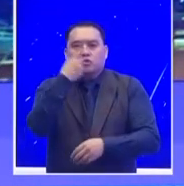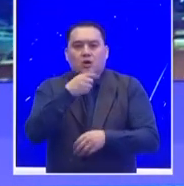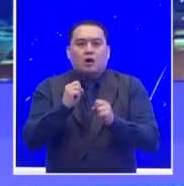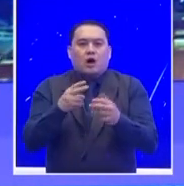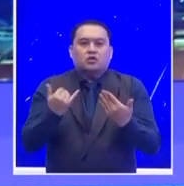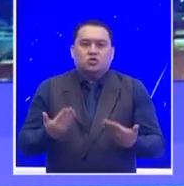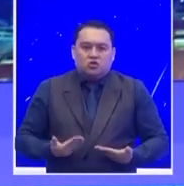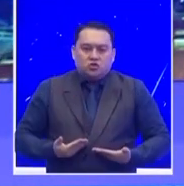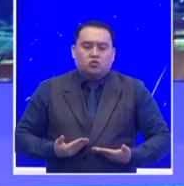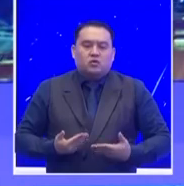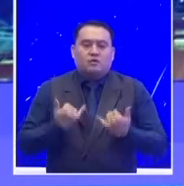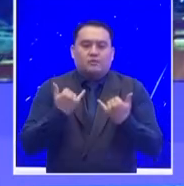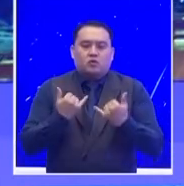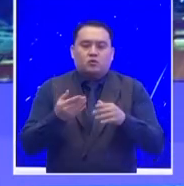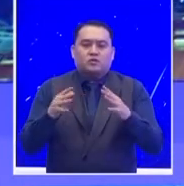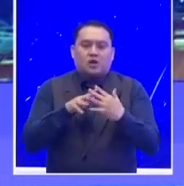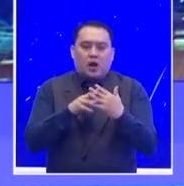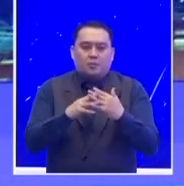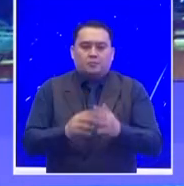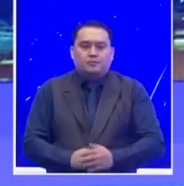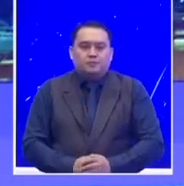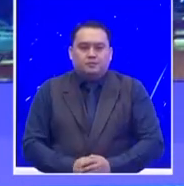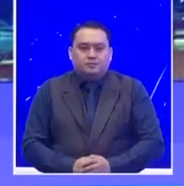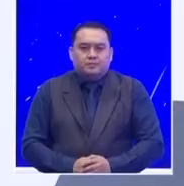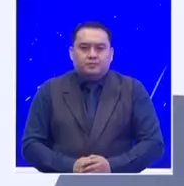как сейчас протекает жизнь в этом небольшом селе.